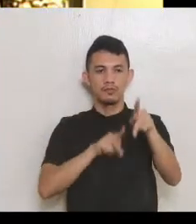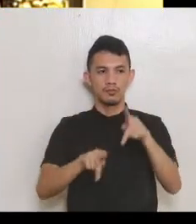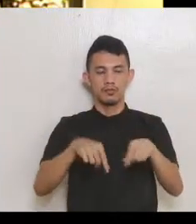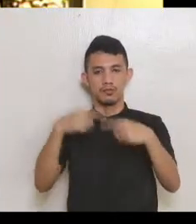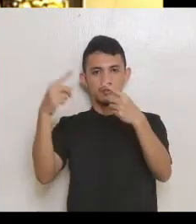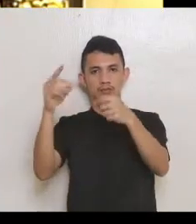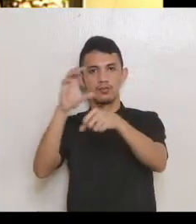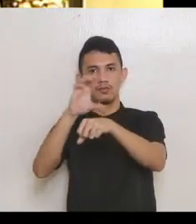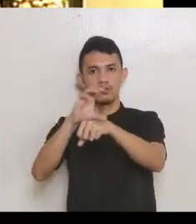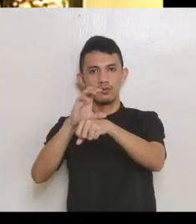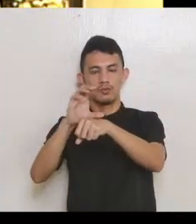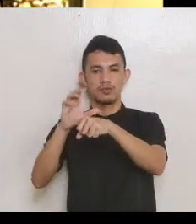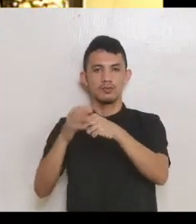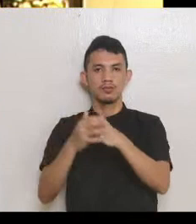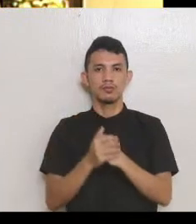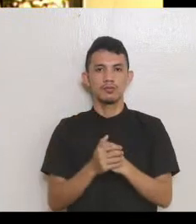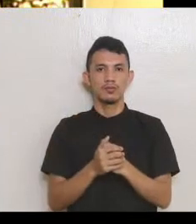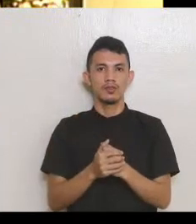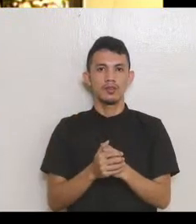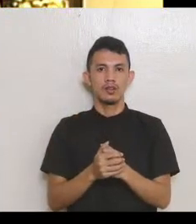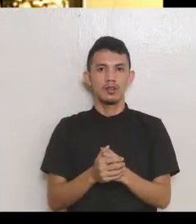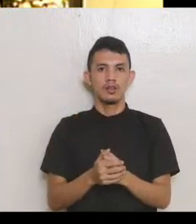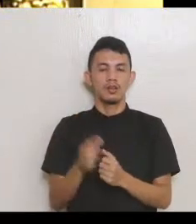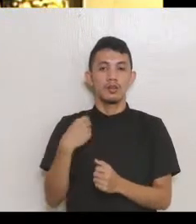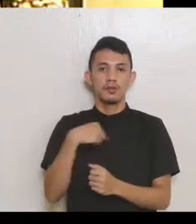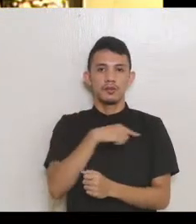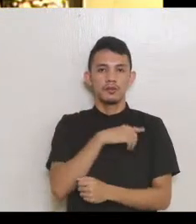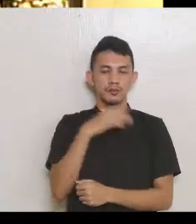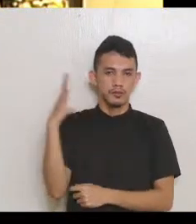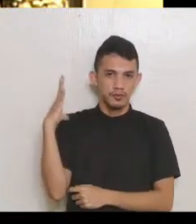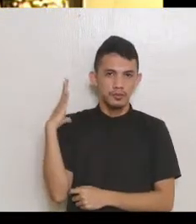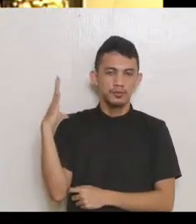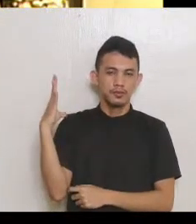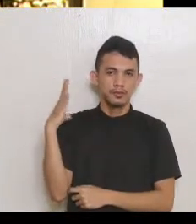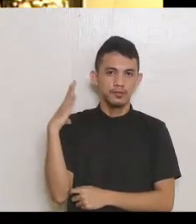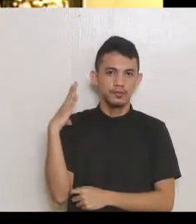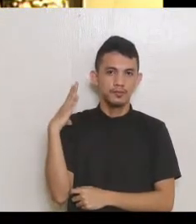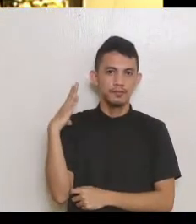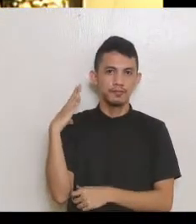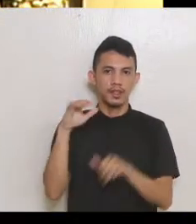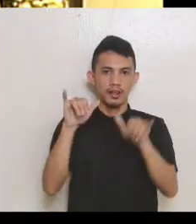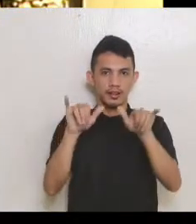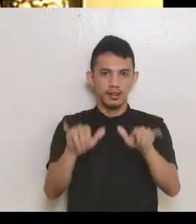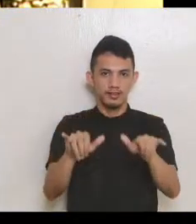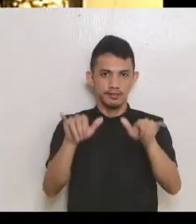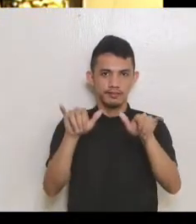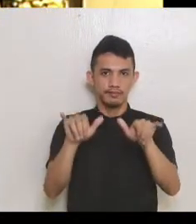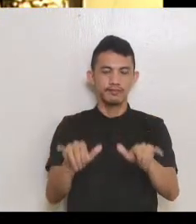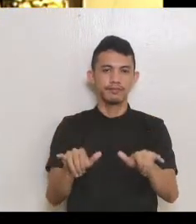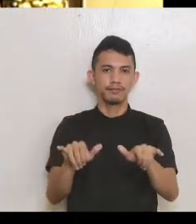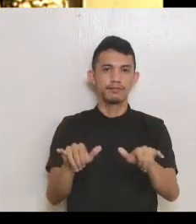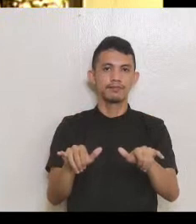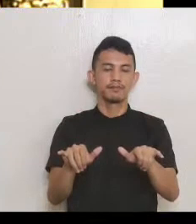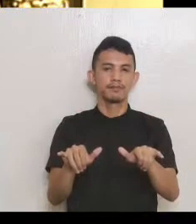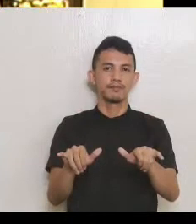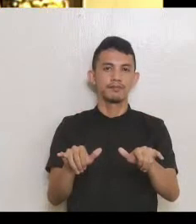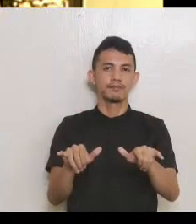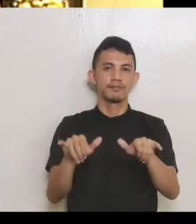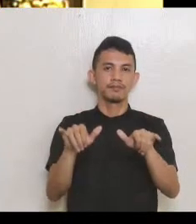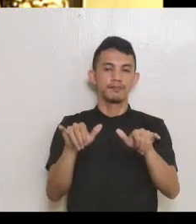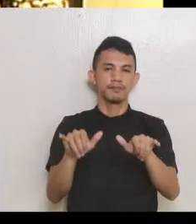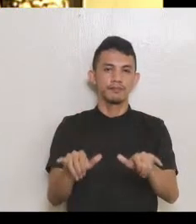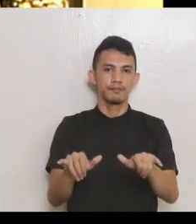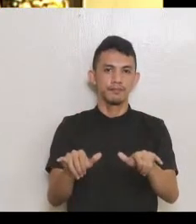kamo. Ato nang hulaton, busa standby sa umaabot